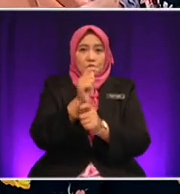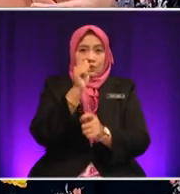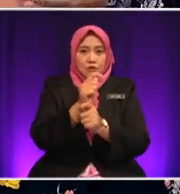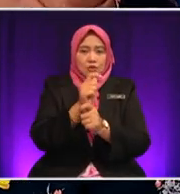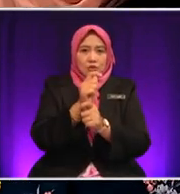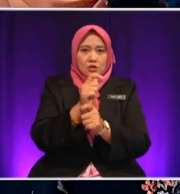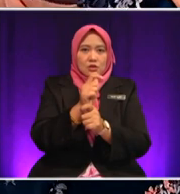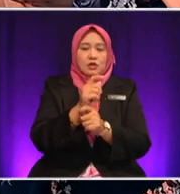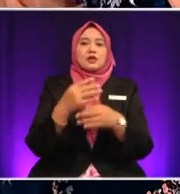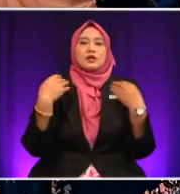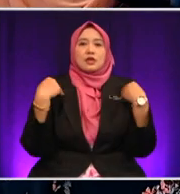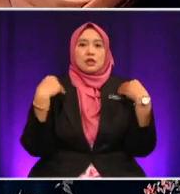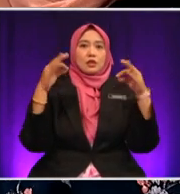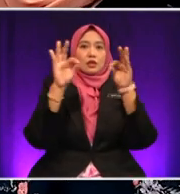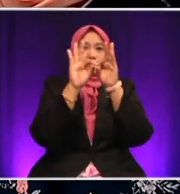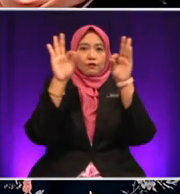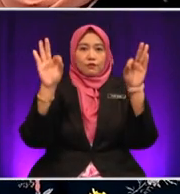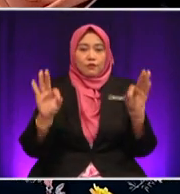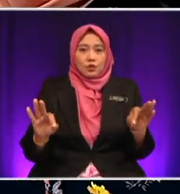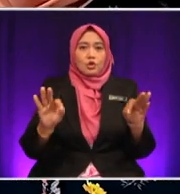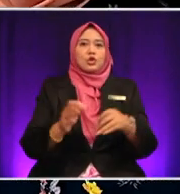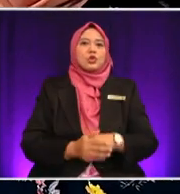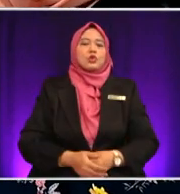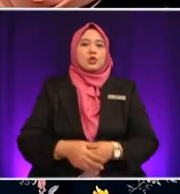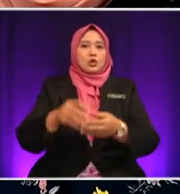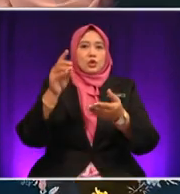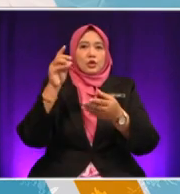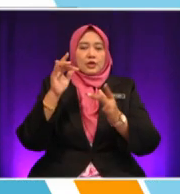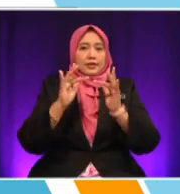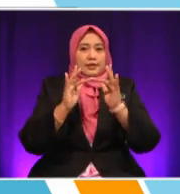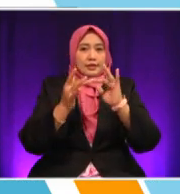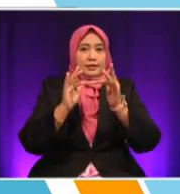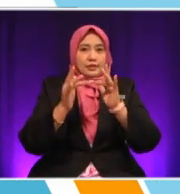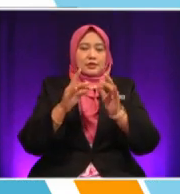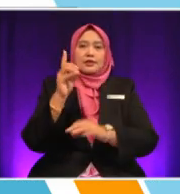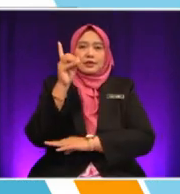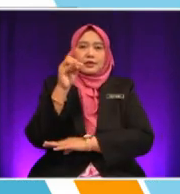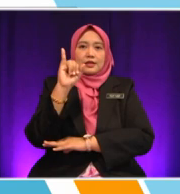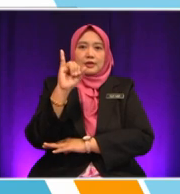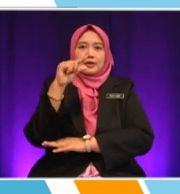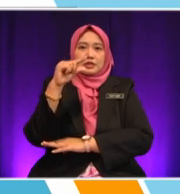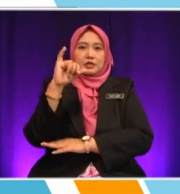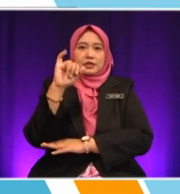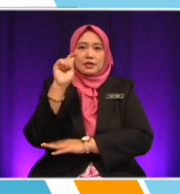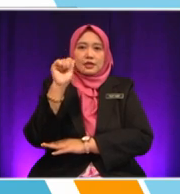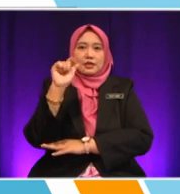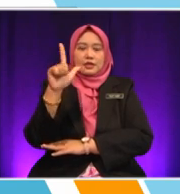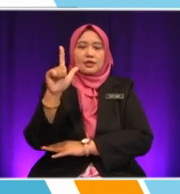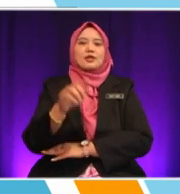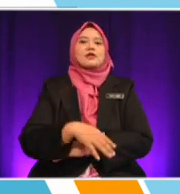digital tugas dan ini merangkumi sebenarnya Kalau mungkin murid-murid tak terasa apalah yang cikgusuruh buat ini